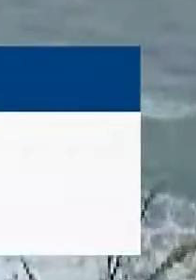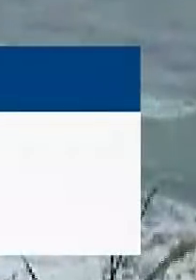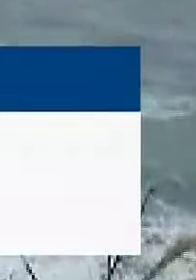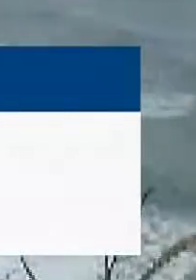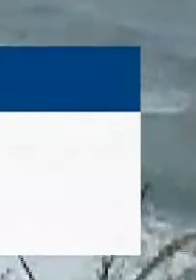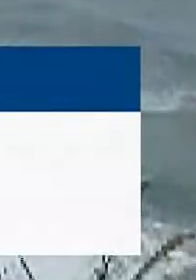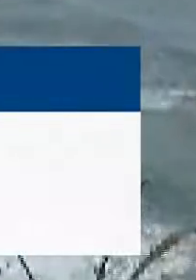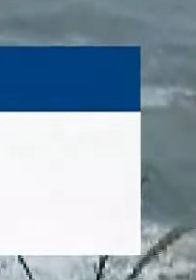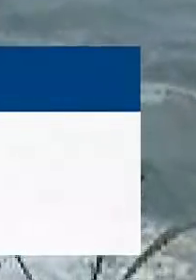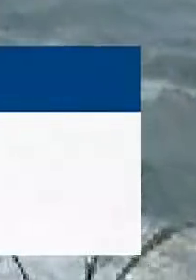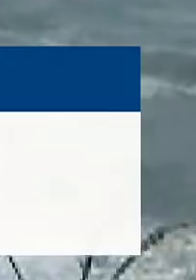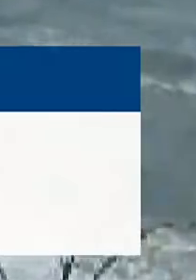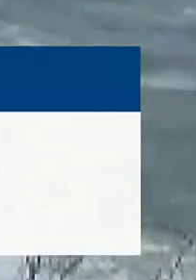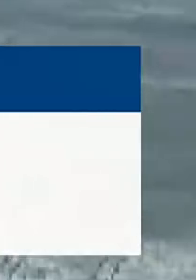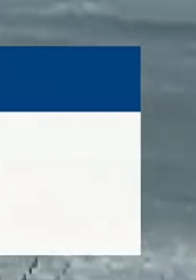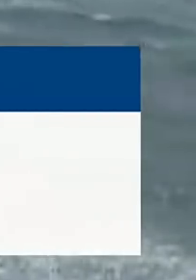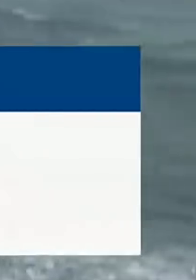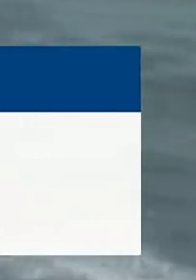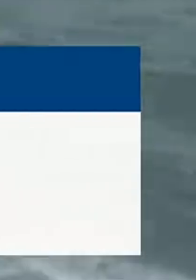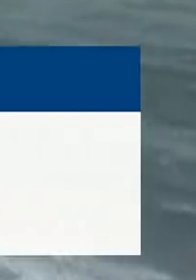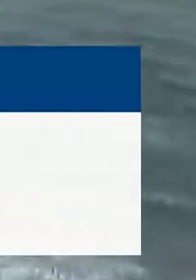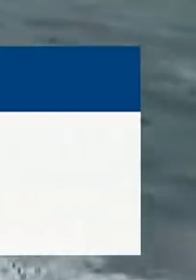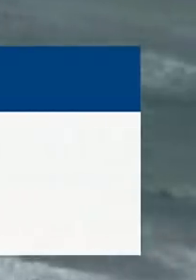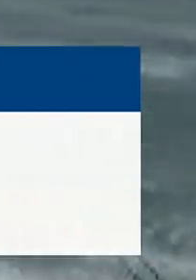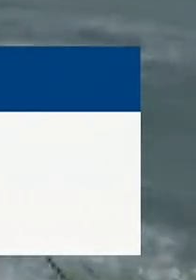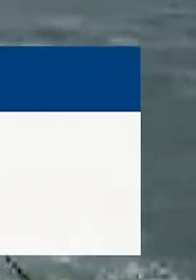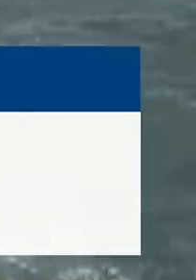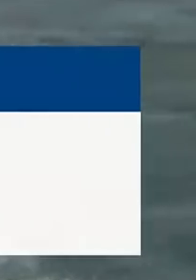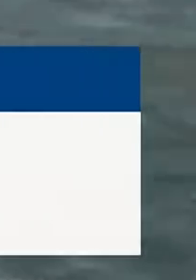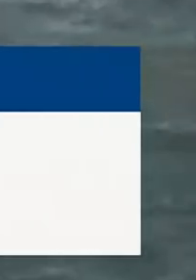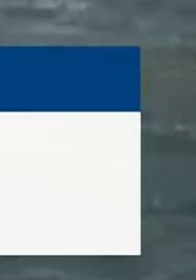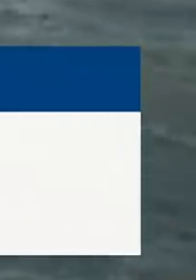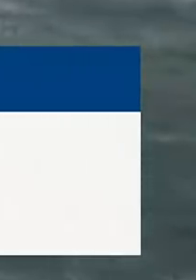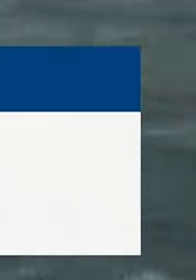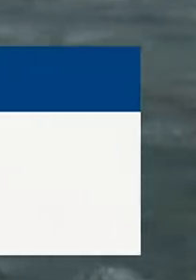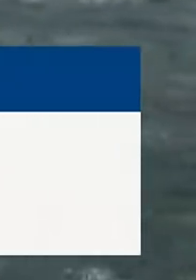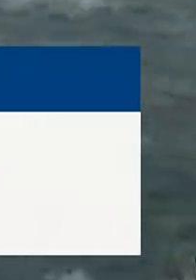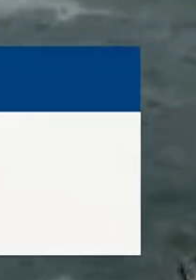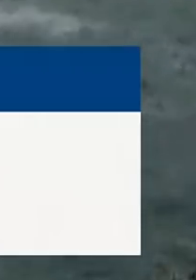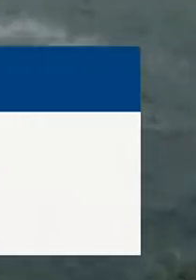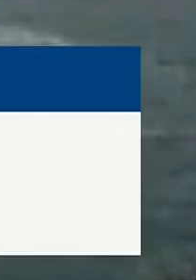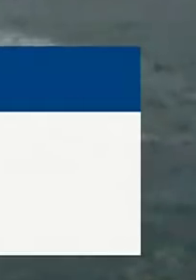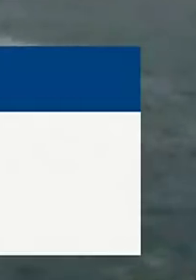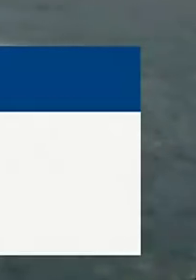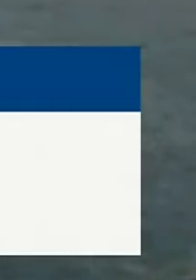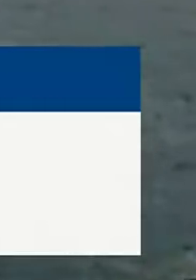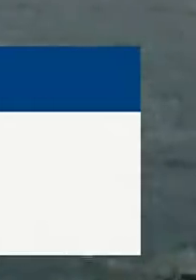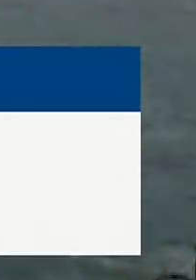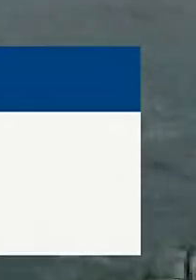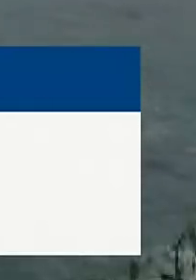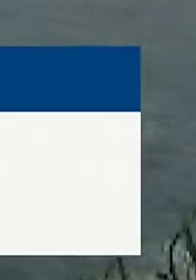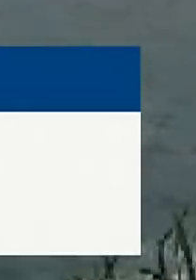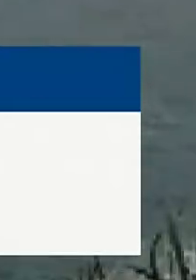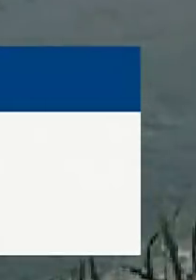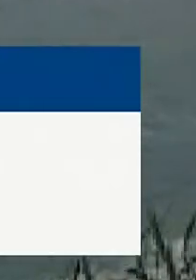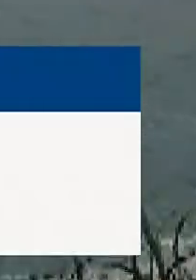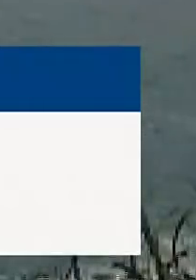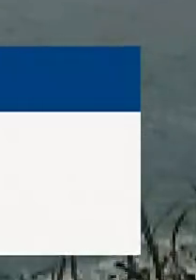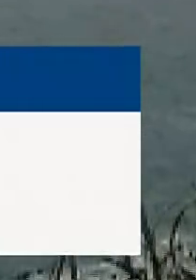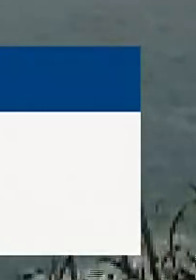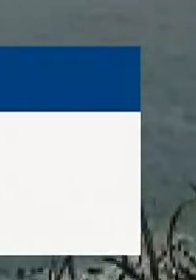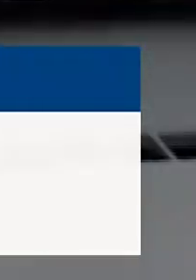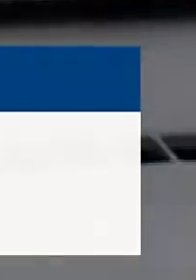사람이 앞으로 나가기조차 힘들고 세워둔 차가 흔들 정도로 바람이 많이 불고 있어요. 현재 상태로는